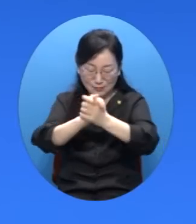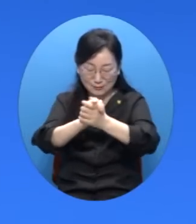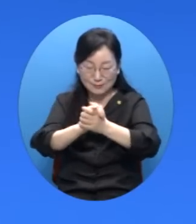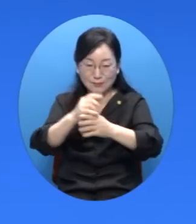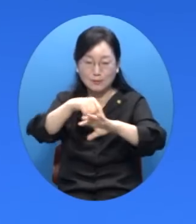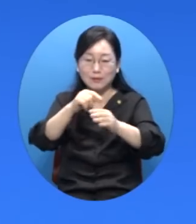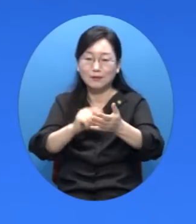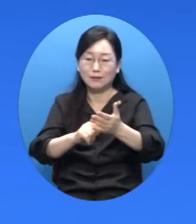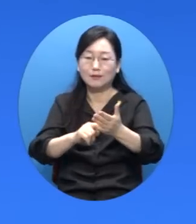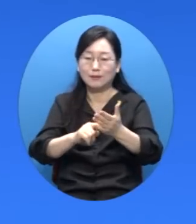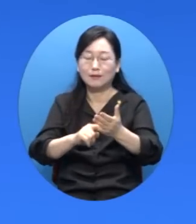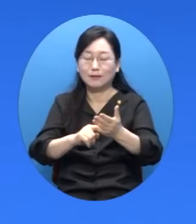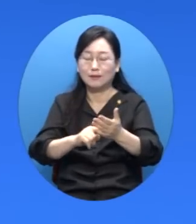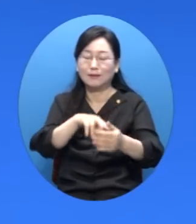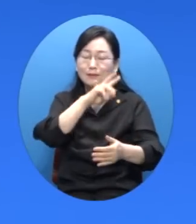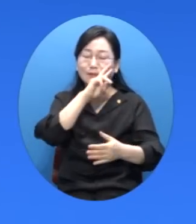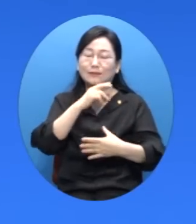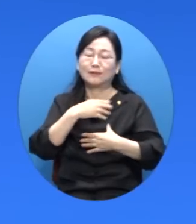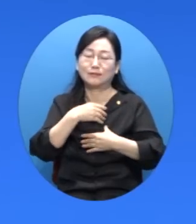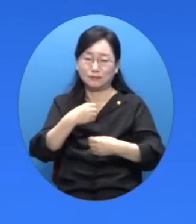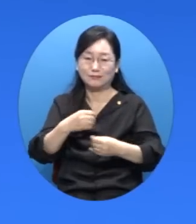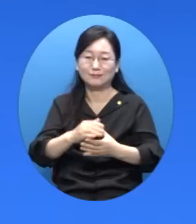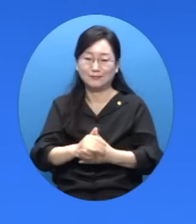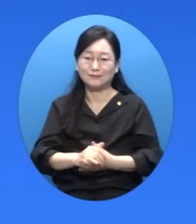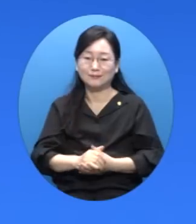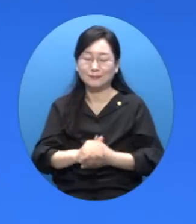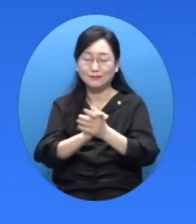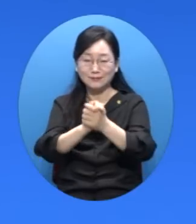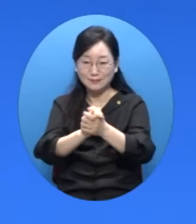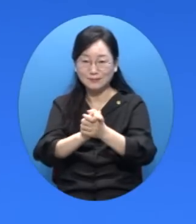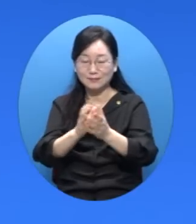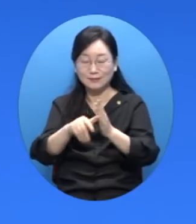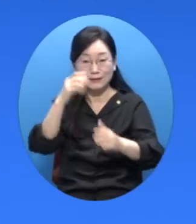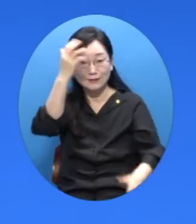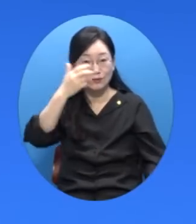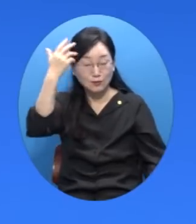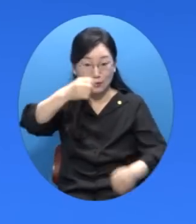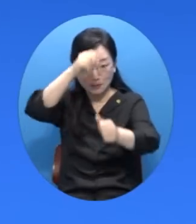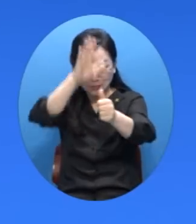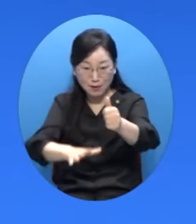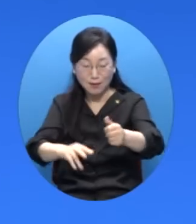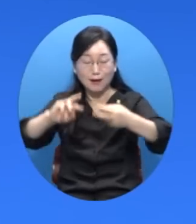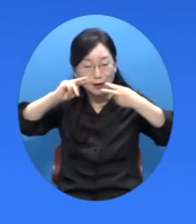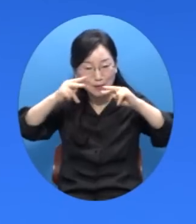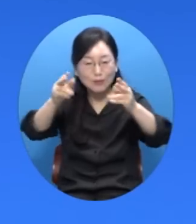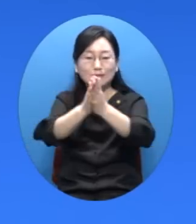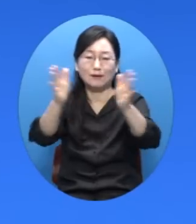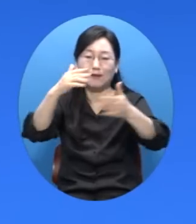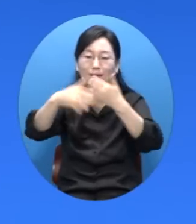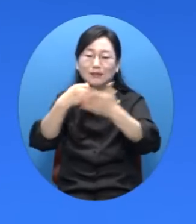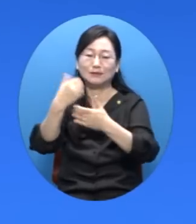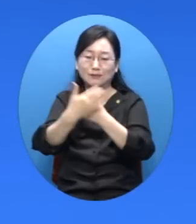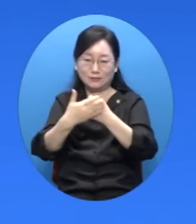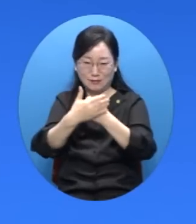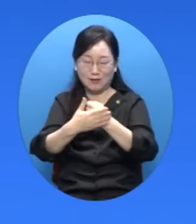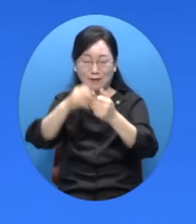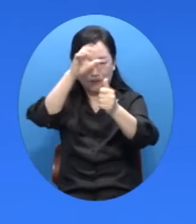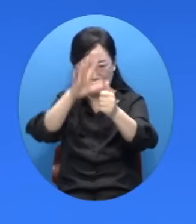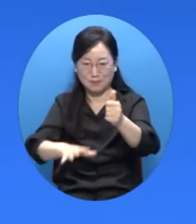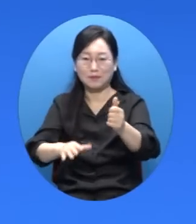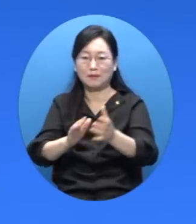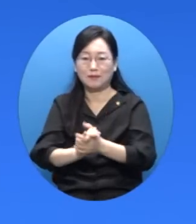마음에 평안함이 찾아왔습니다. 기도하는 가운데 성령이면서 방언도 터져나왔습니다. 하나님의 은혜가 임한 것입니다.